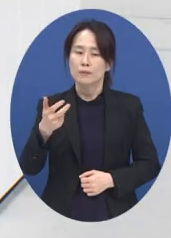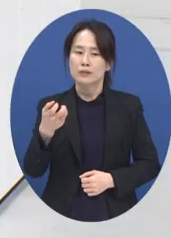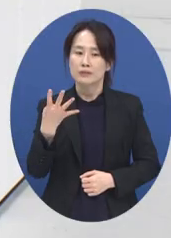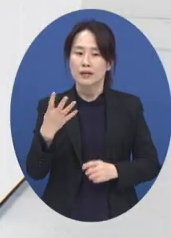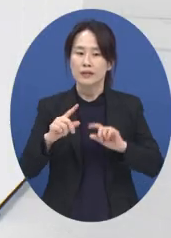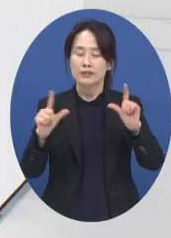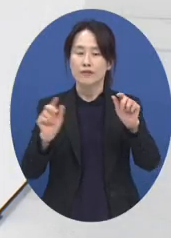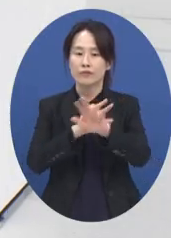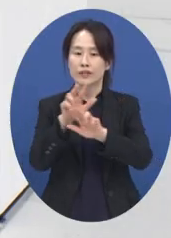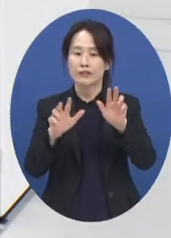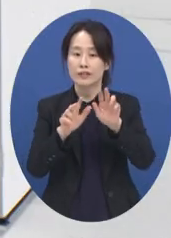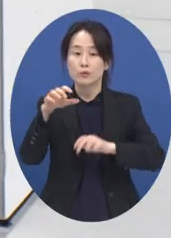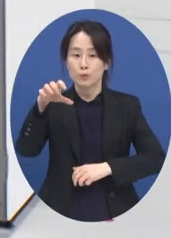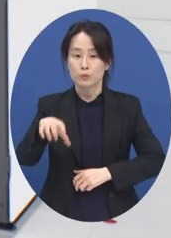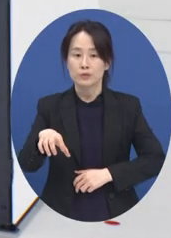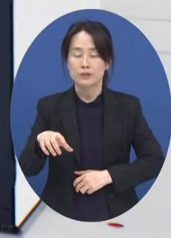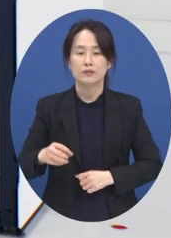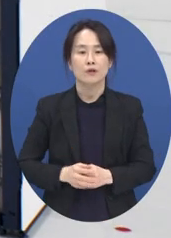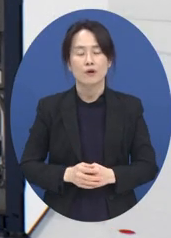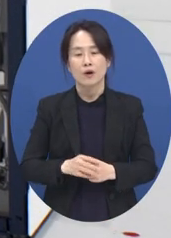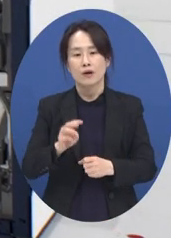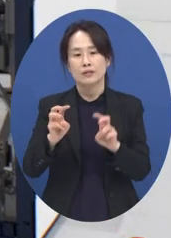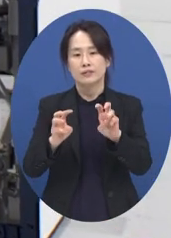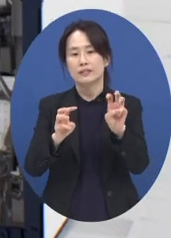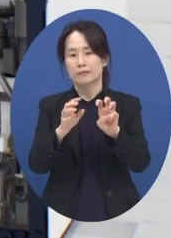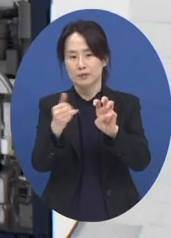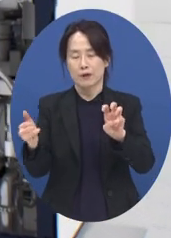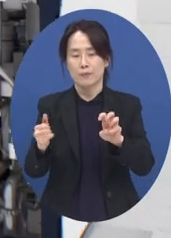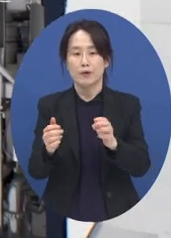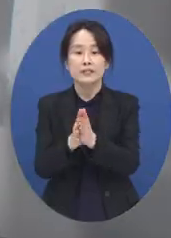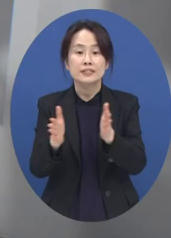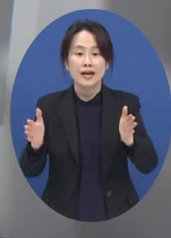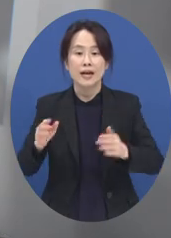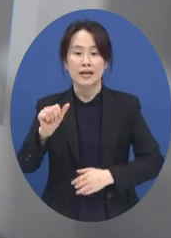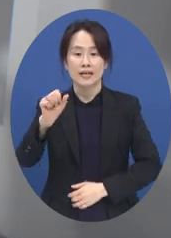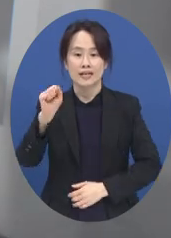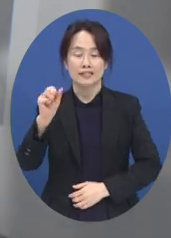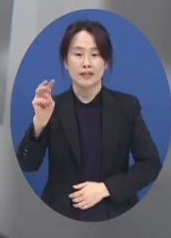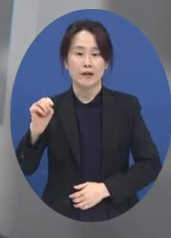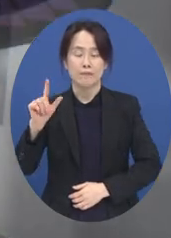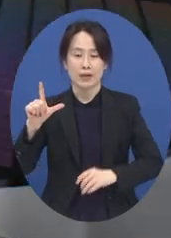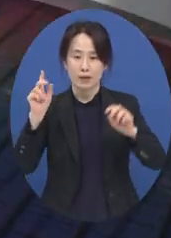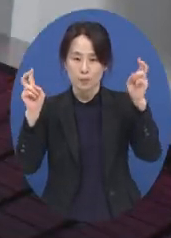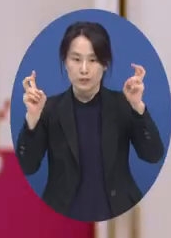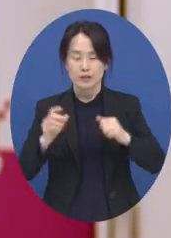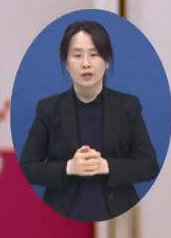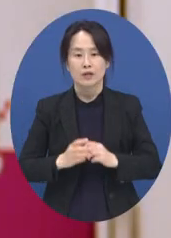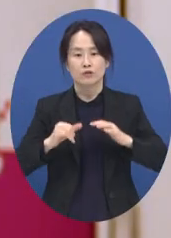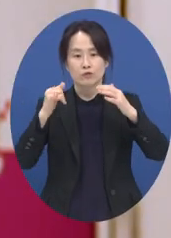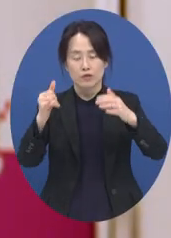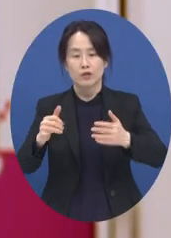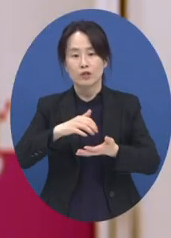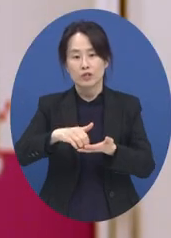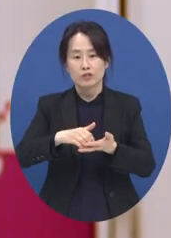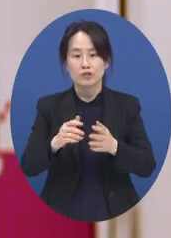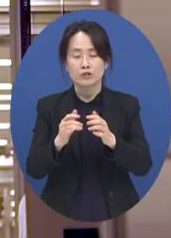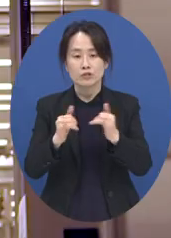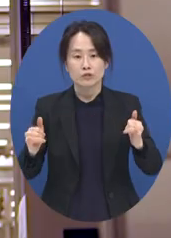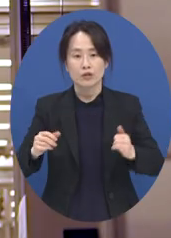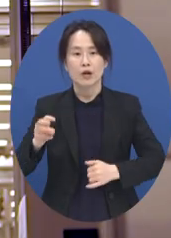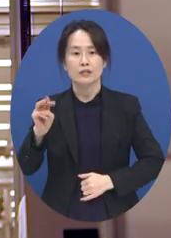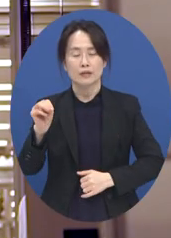1984년 네덜란드 벨트호벤에서 30여 명으로 시작한 ASML. 전 세계 16개국 직원 수는 3만여 명으로